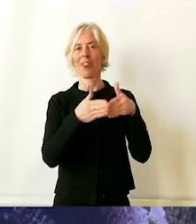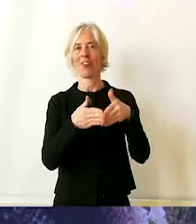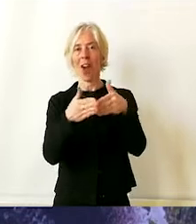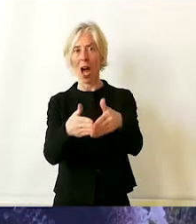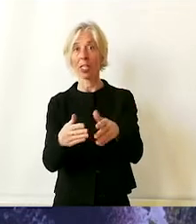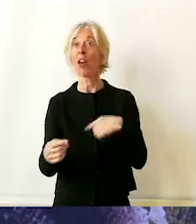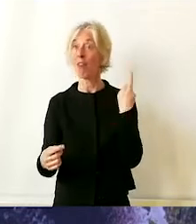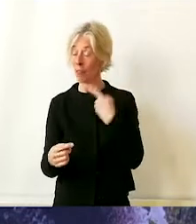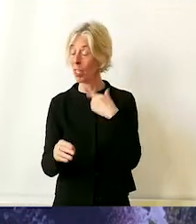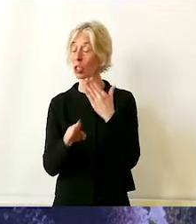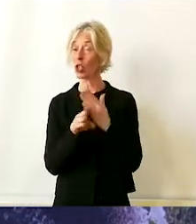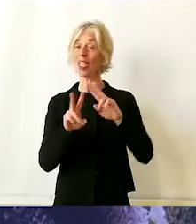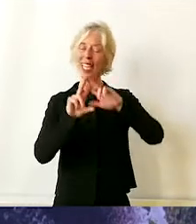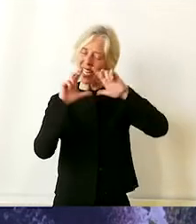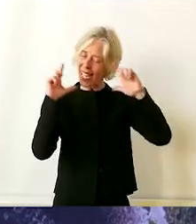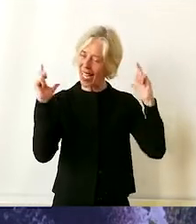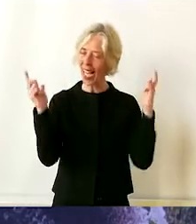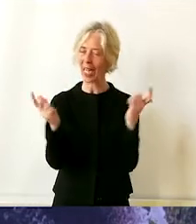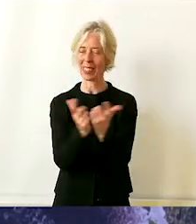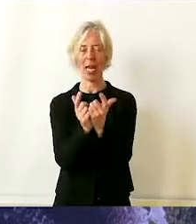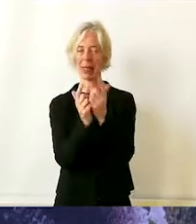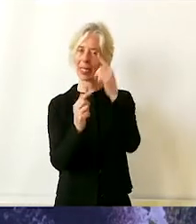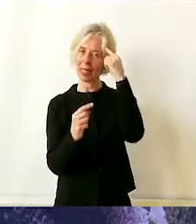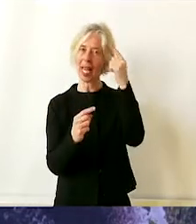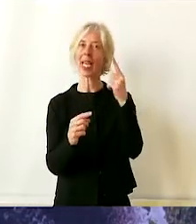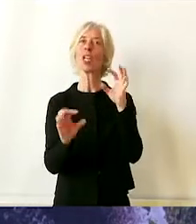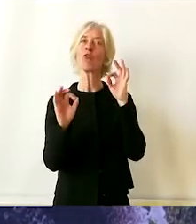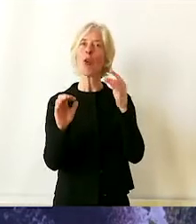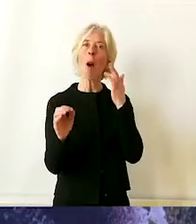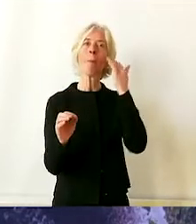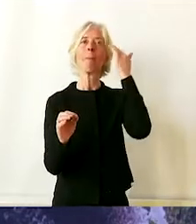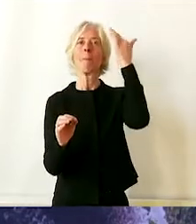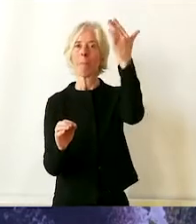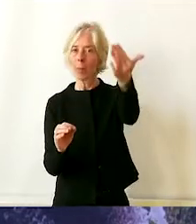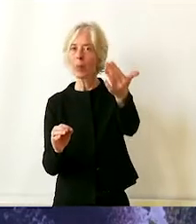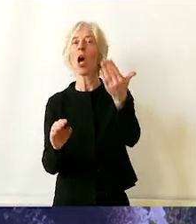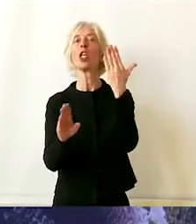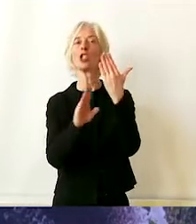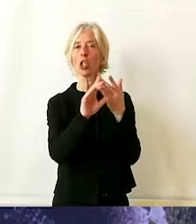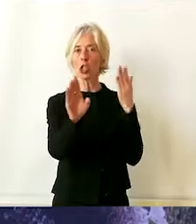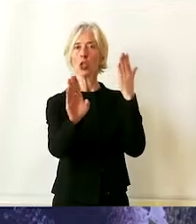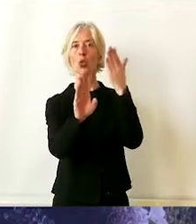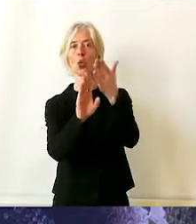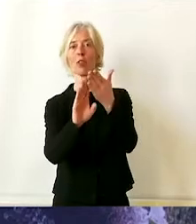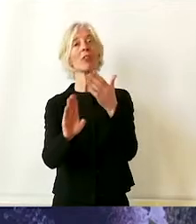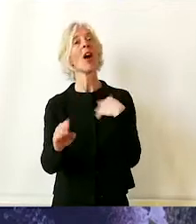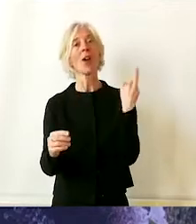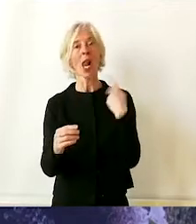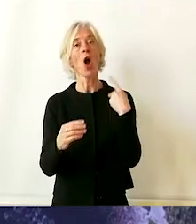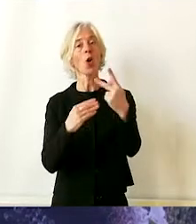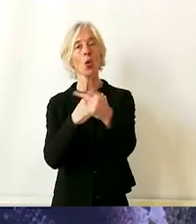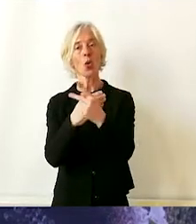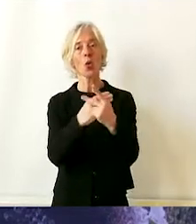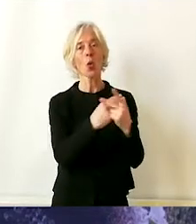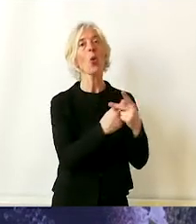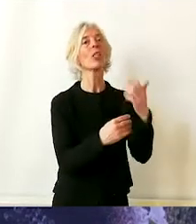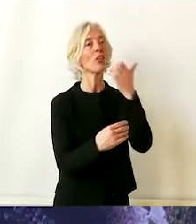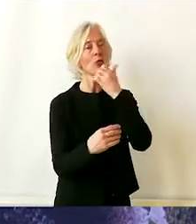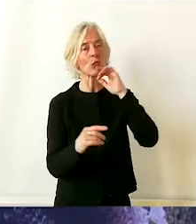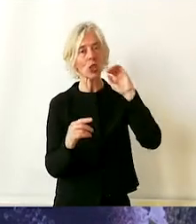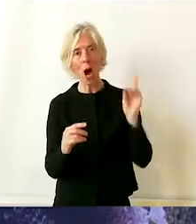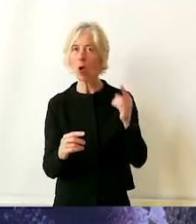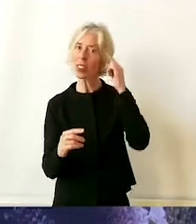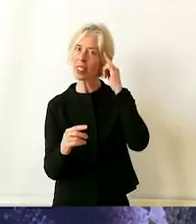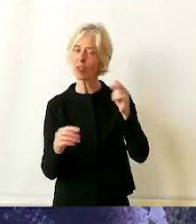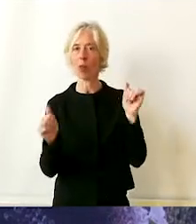schon heute die Herausforderungen von morgen an für eine nachhaltige Wertschöpfung unserer Kunden. Für diese